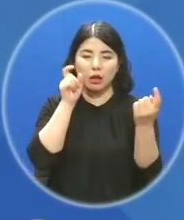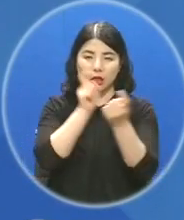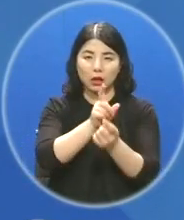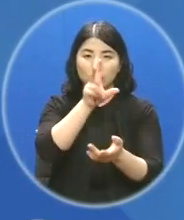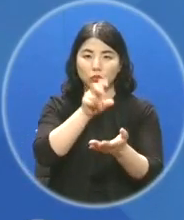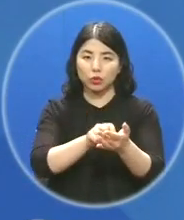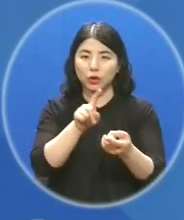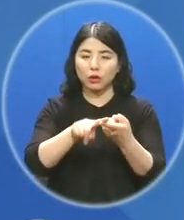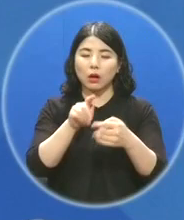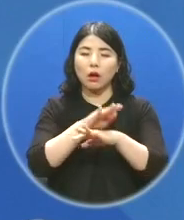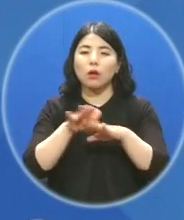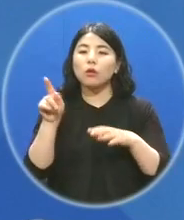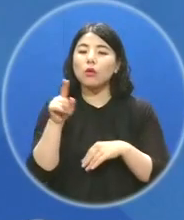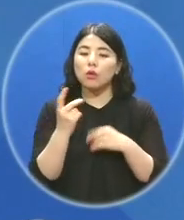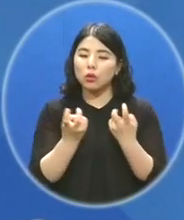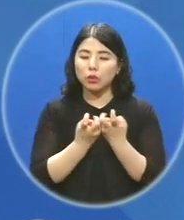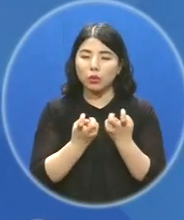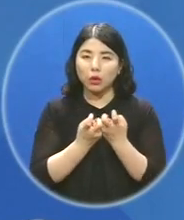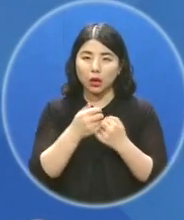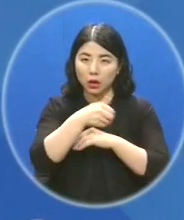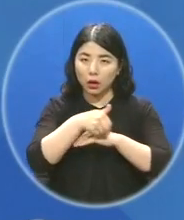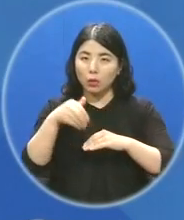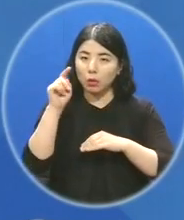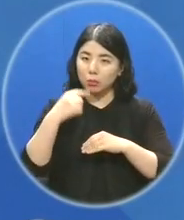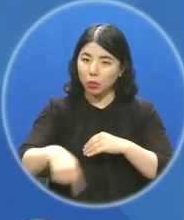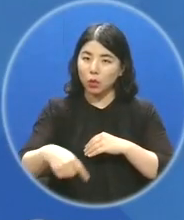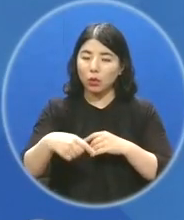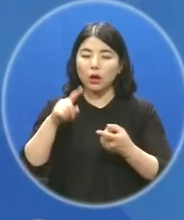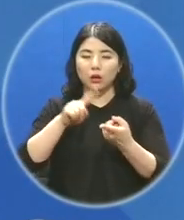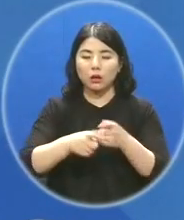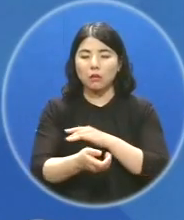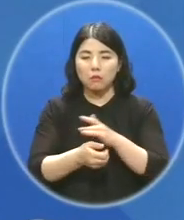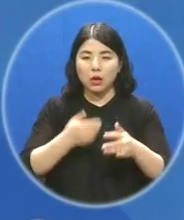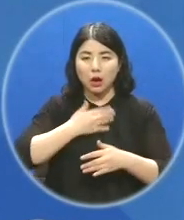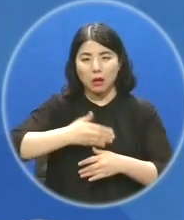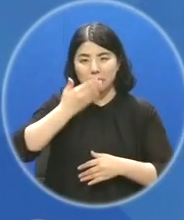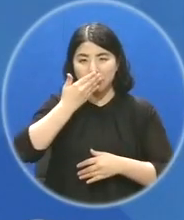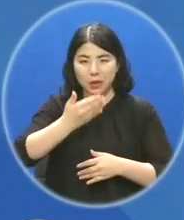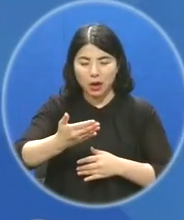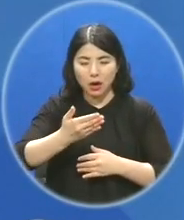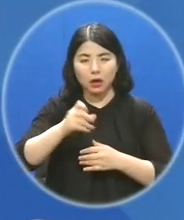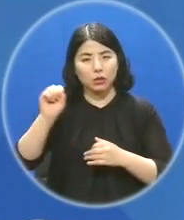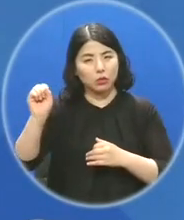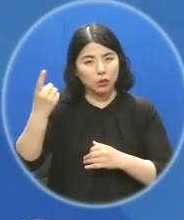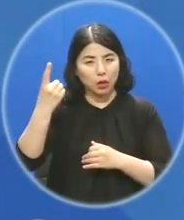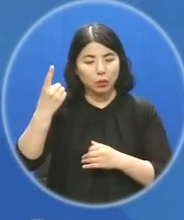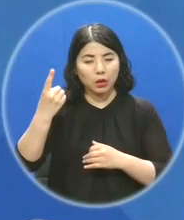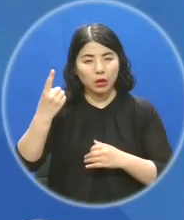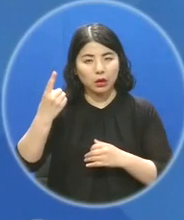어떤 구상을 갖고 있는지 그것을 사전에 알 수 있는 계기들이 네. 차단이 돼 있는 거죠.